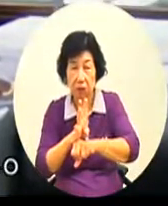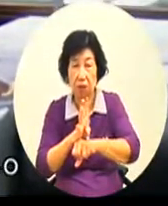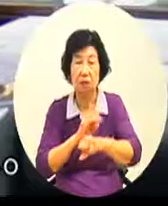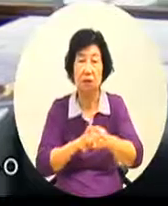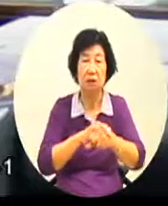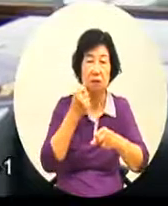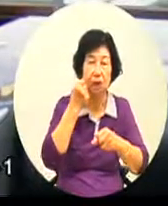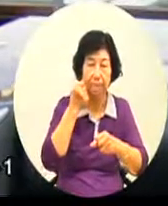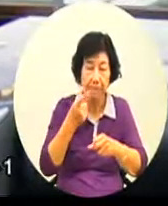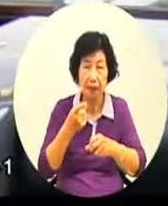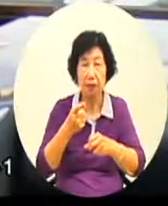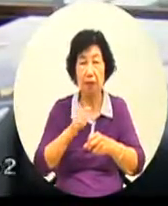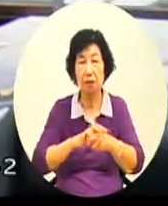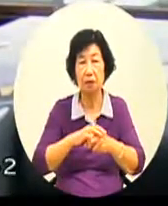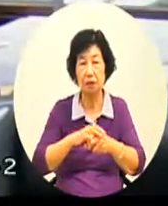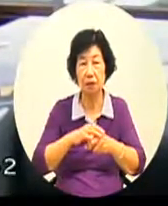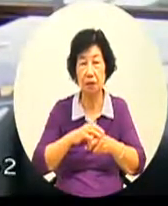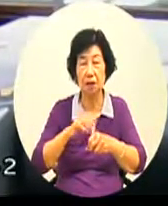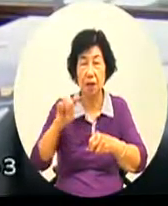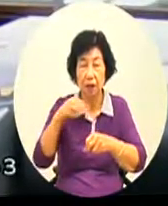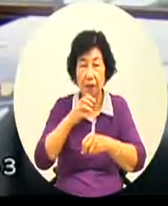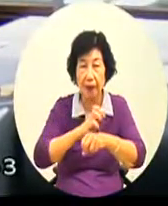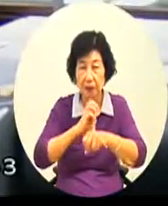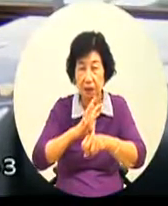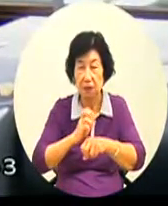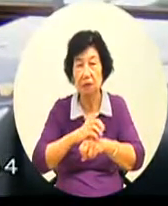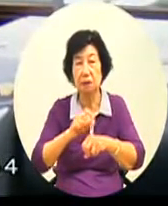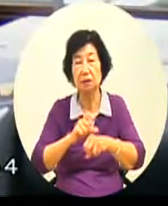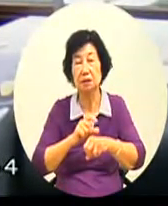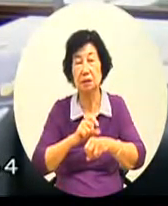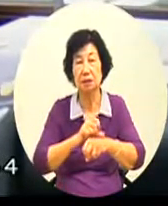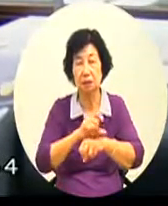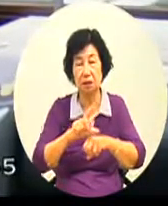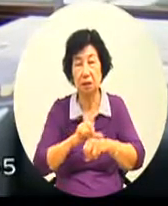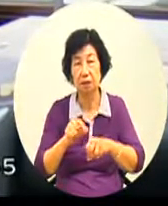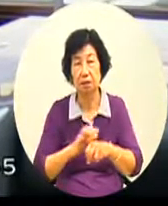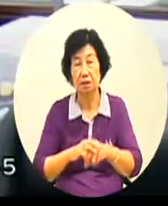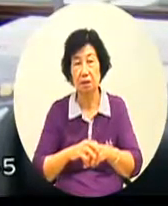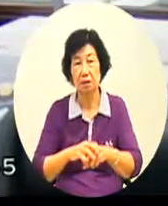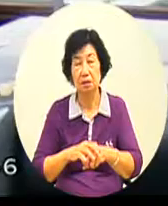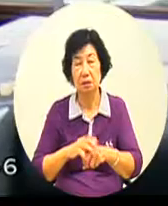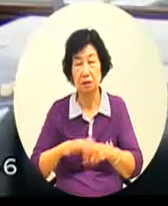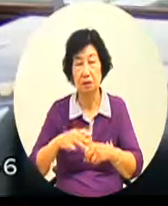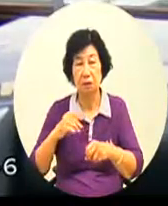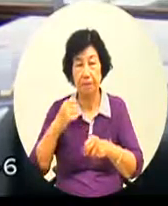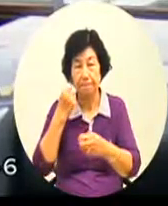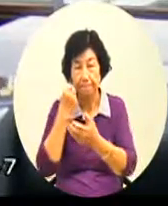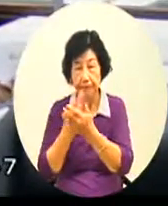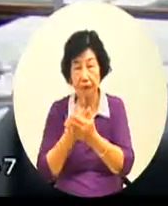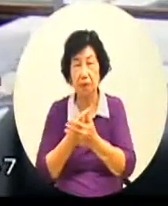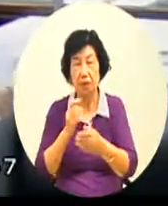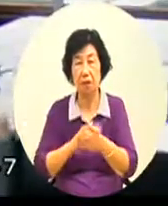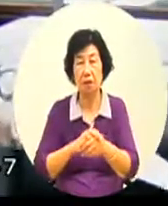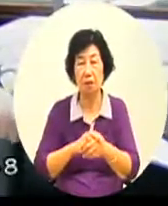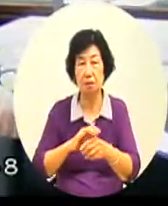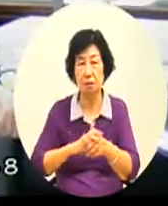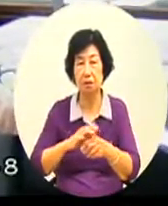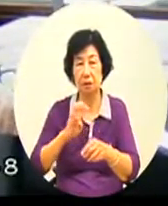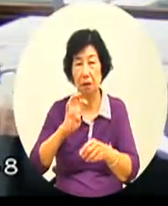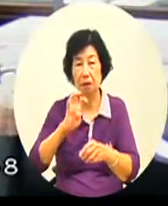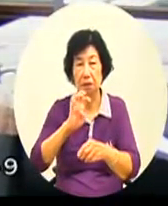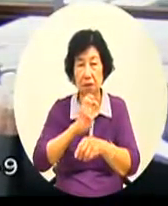160个小时，那可以再延长加班的时间，就是每个月46个小时嘛，所以大概如果最多最多